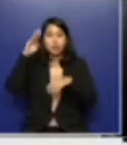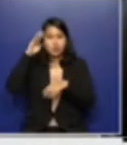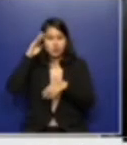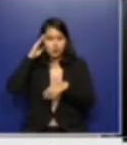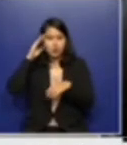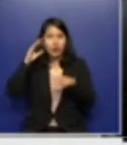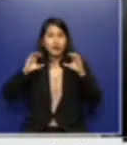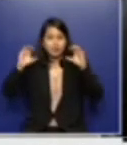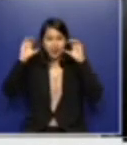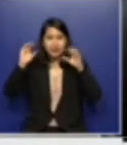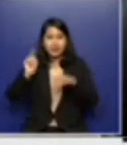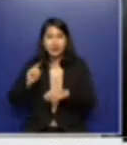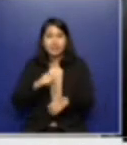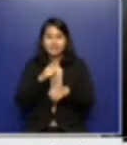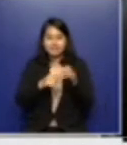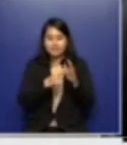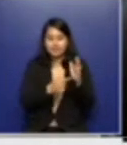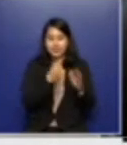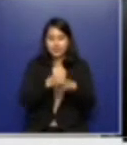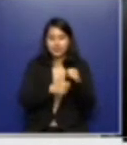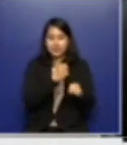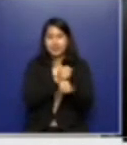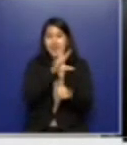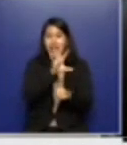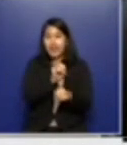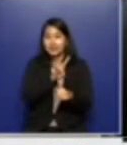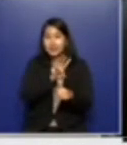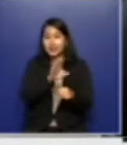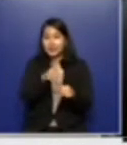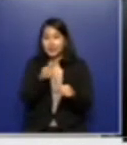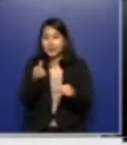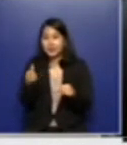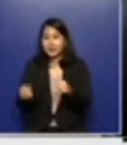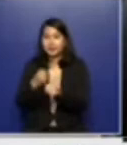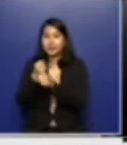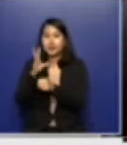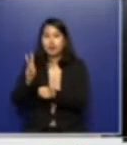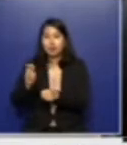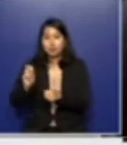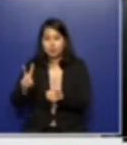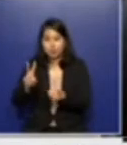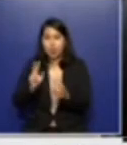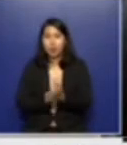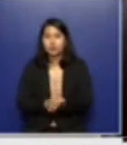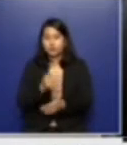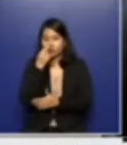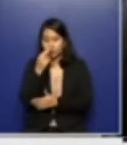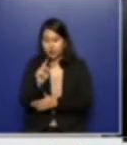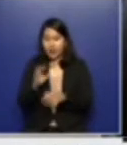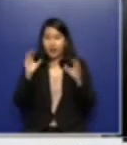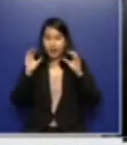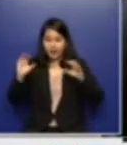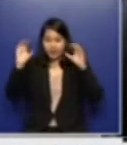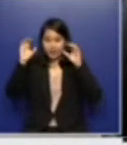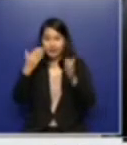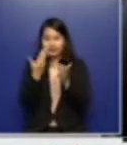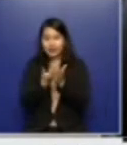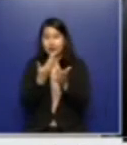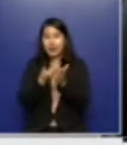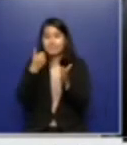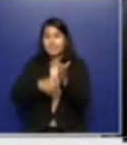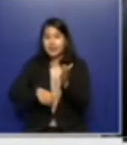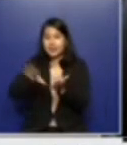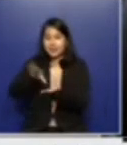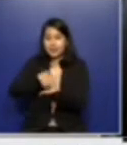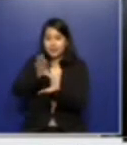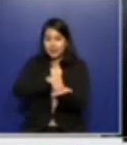านมาคือตั้งแต่ปี2557ถึงปี2562ปรากฏว่ารัฐบาลสามารถจัดเก็บภาษีได้